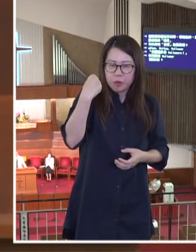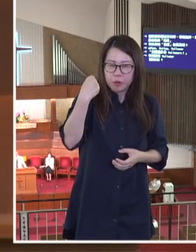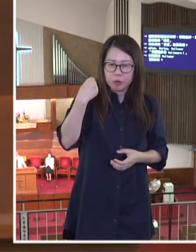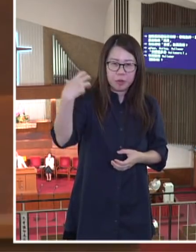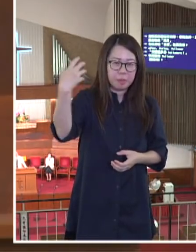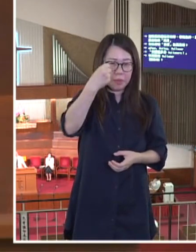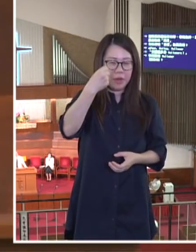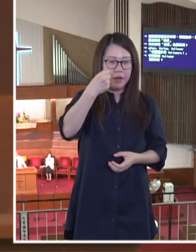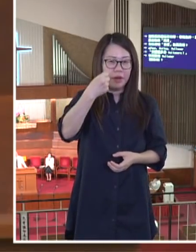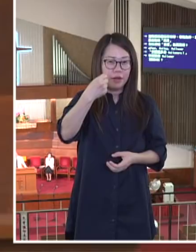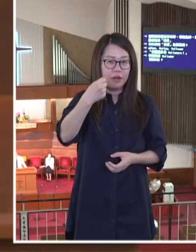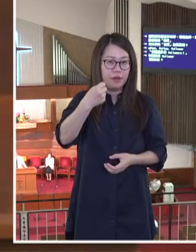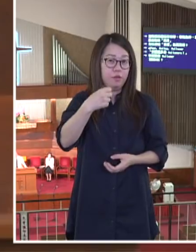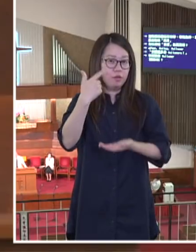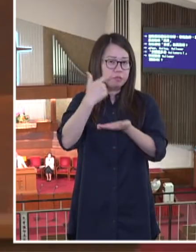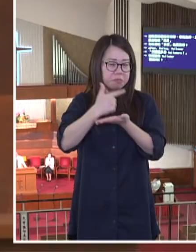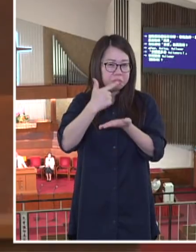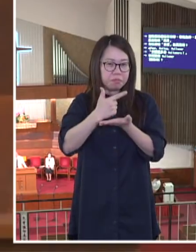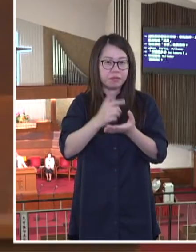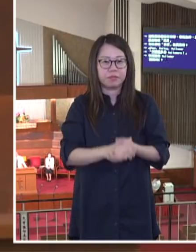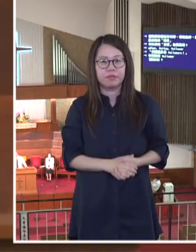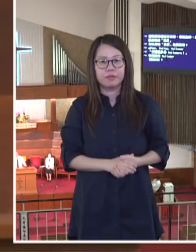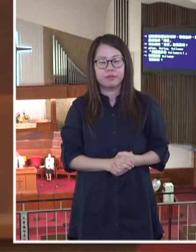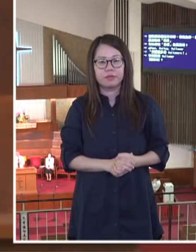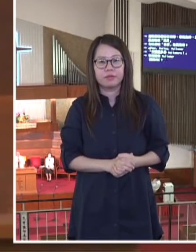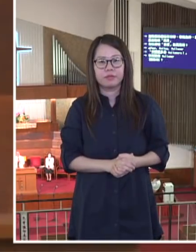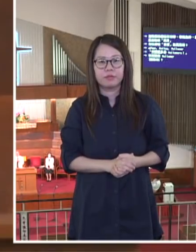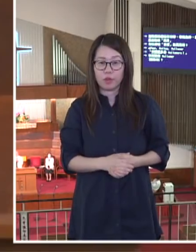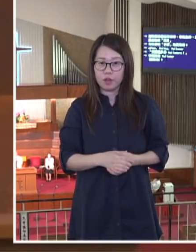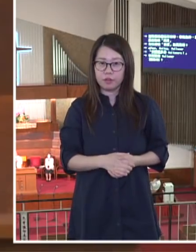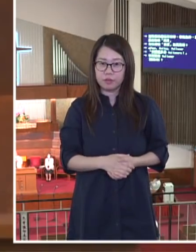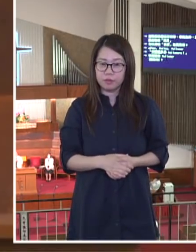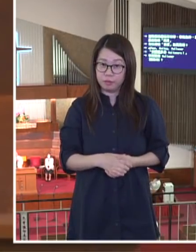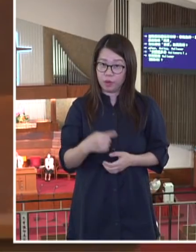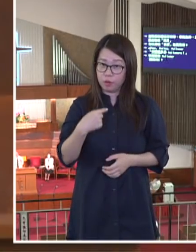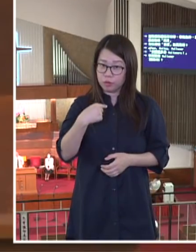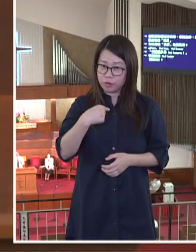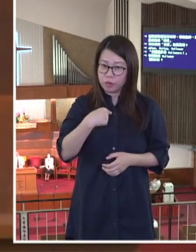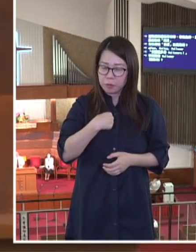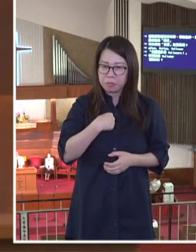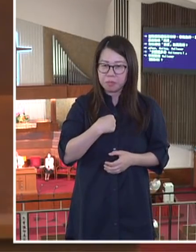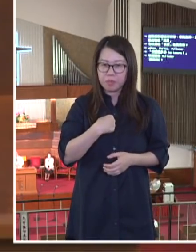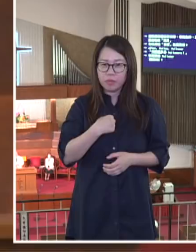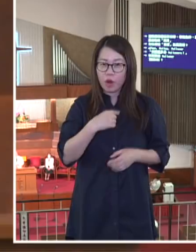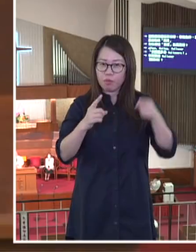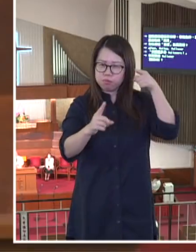成为红人之后，我的影响力就会更大。我追求的最终就是我可以赚更多的